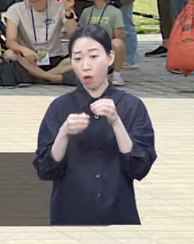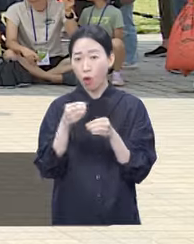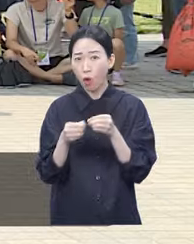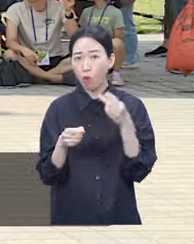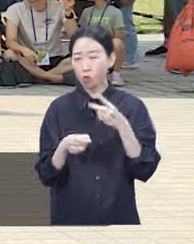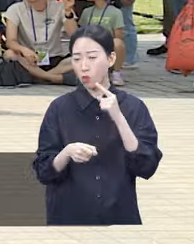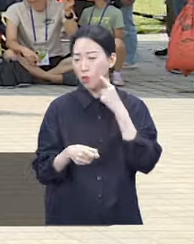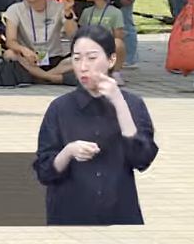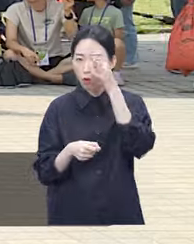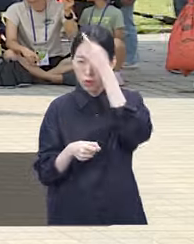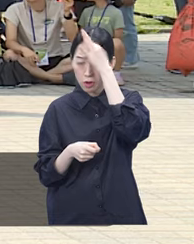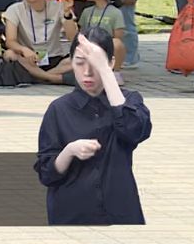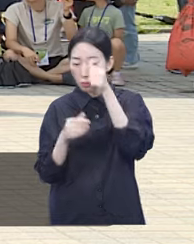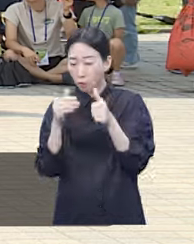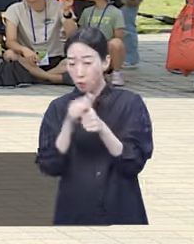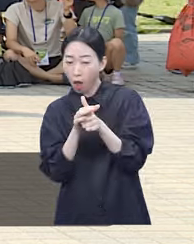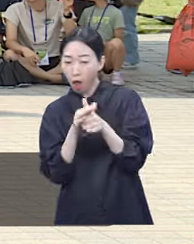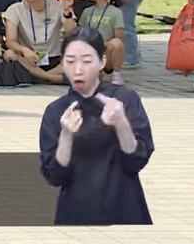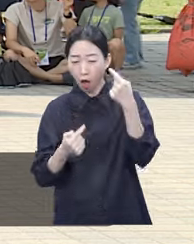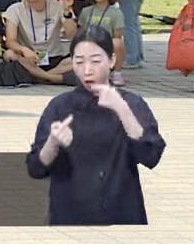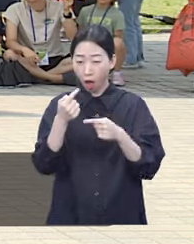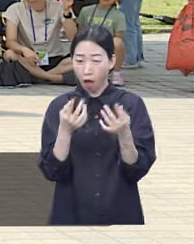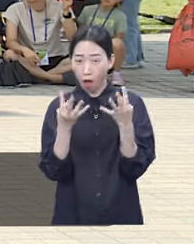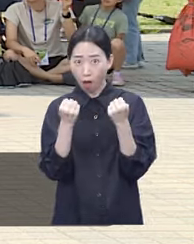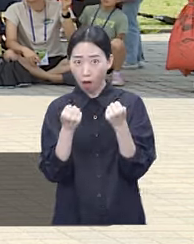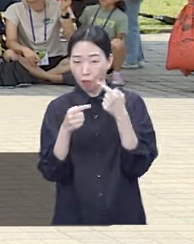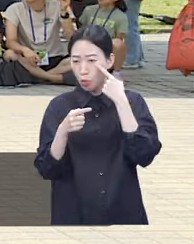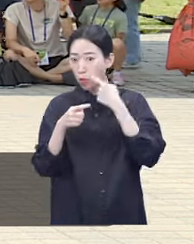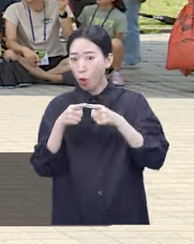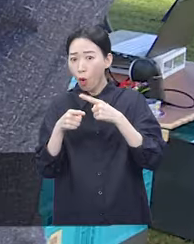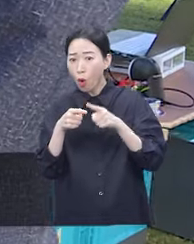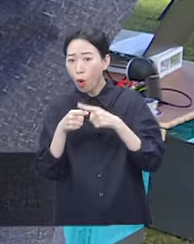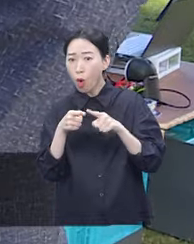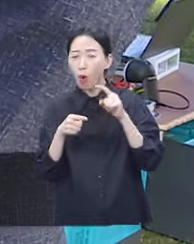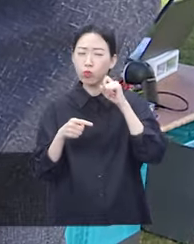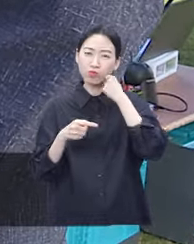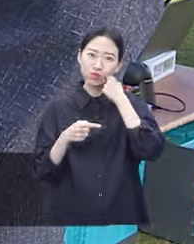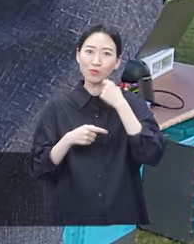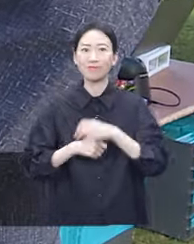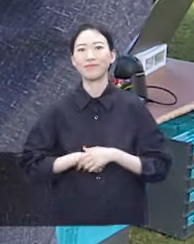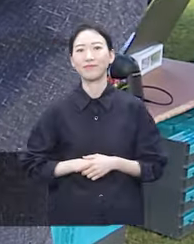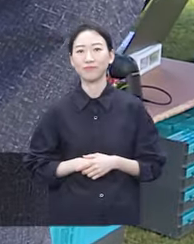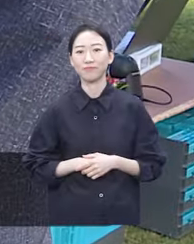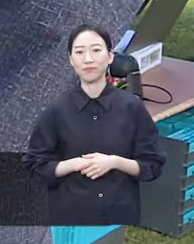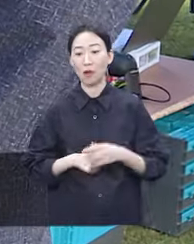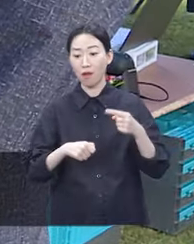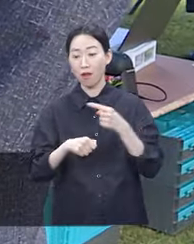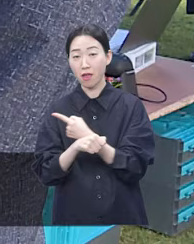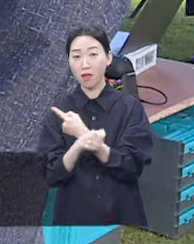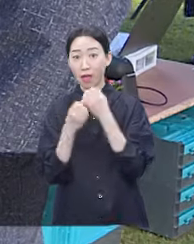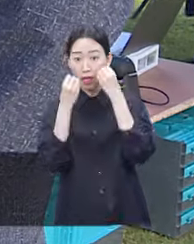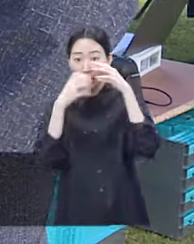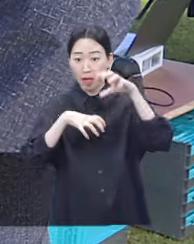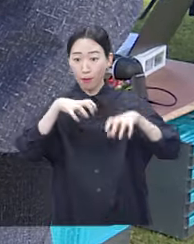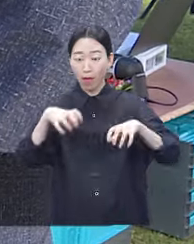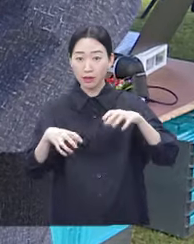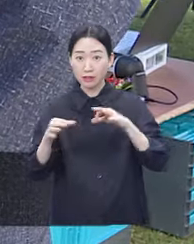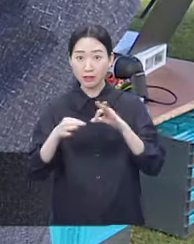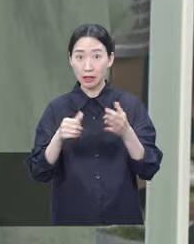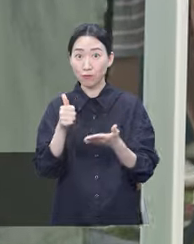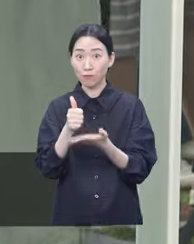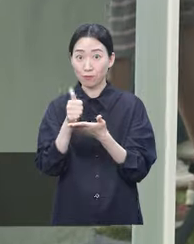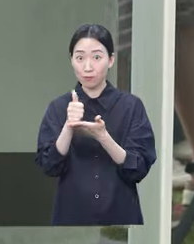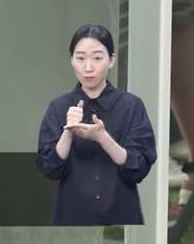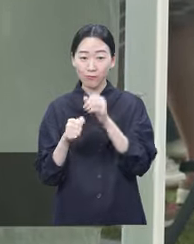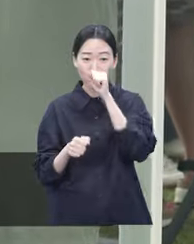돋보이는 작품들이 너무 많아서 심사에 애를 먹었다고 합니다. 이외에 새마을문고가 추천하는 좋은 책